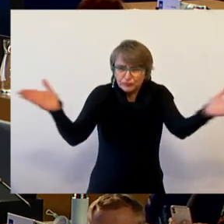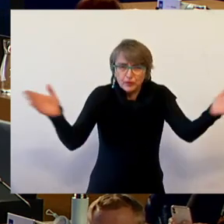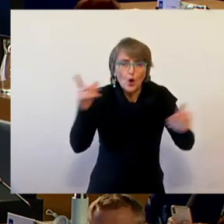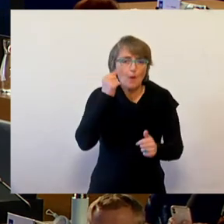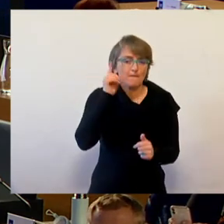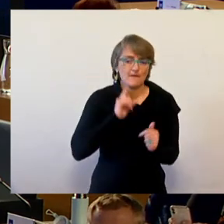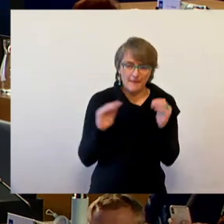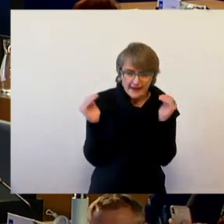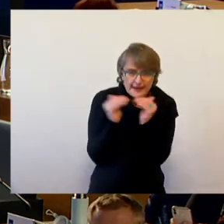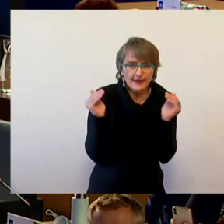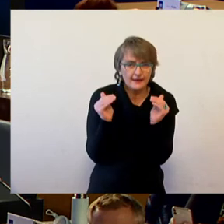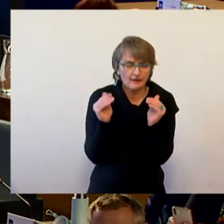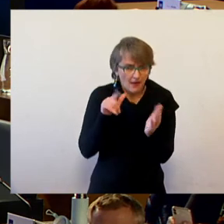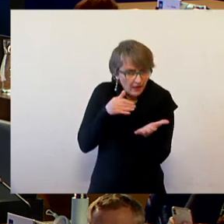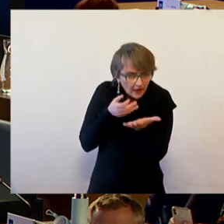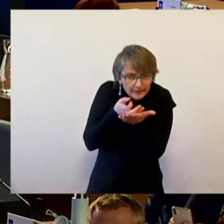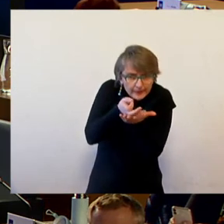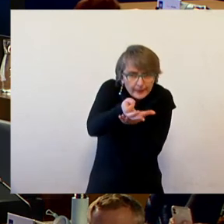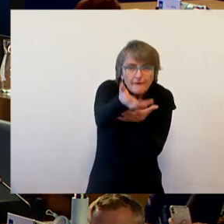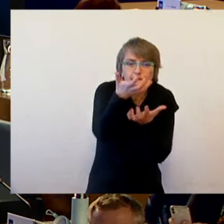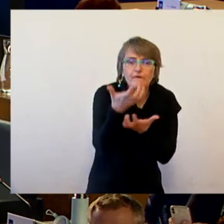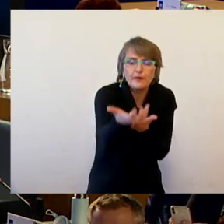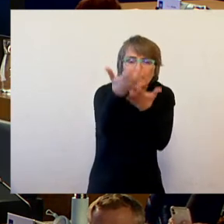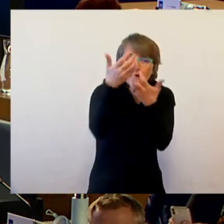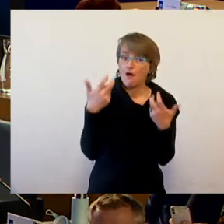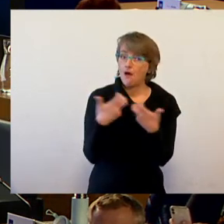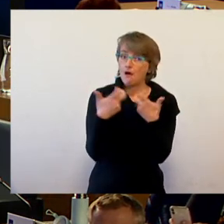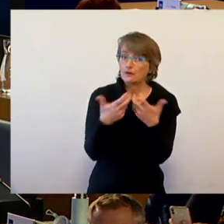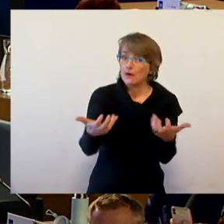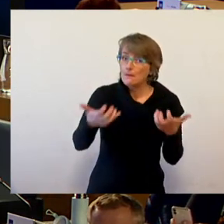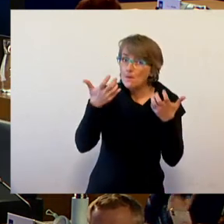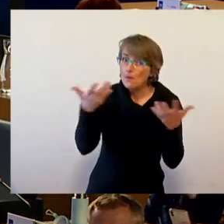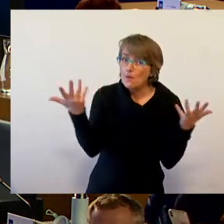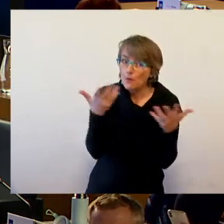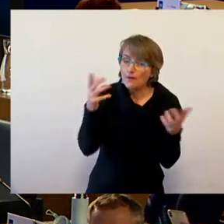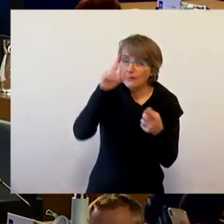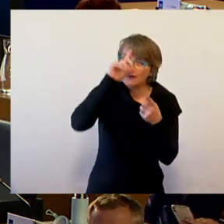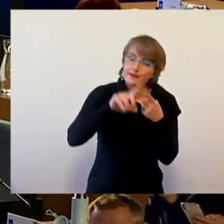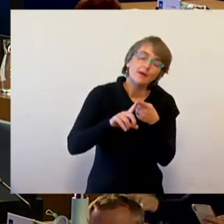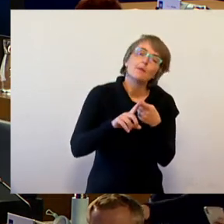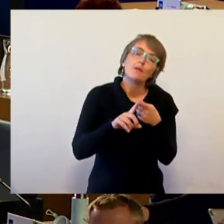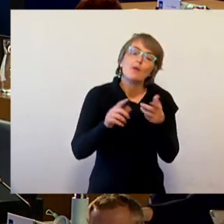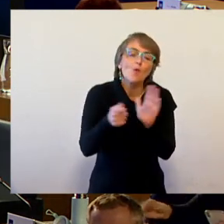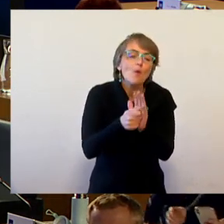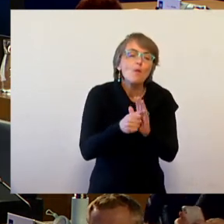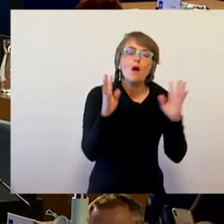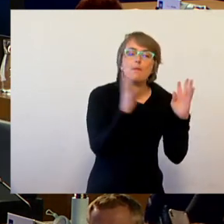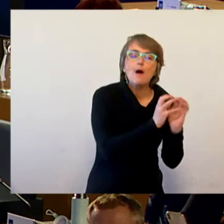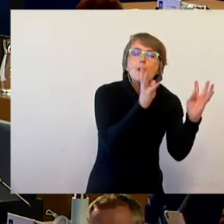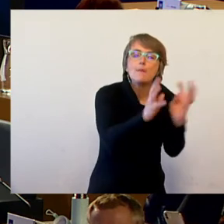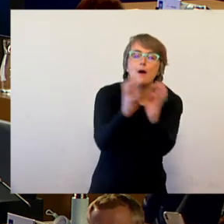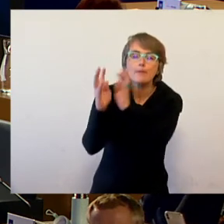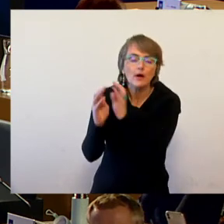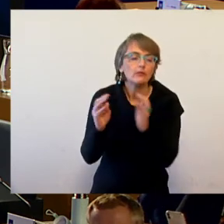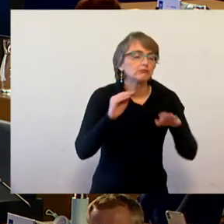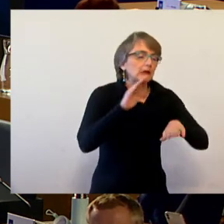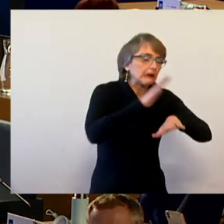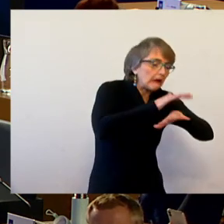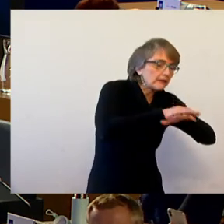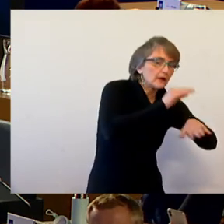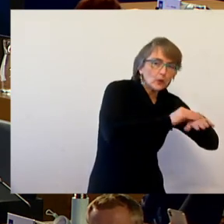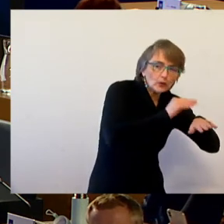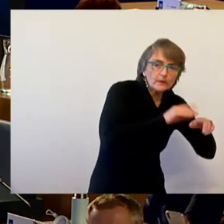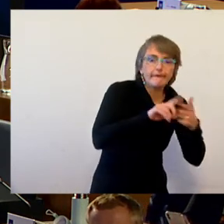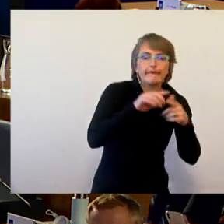pour exemple, l'engagement pris et tenu de la parité au sein de l'ensemble de nos instances démocratiques, conseil de quartier, conseil